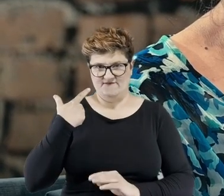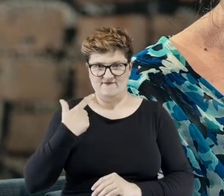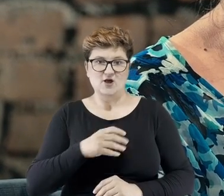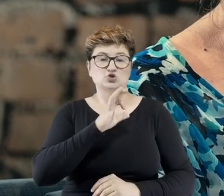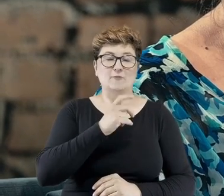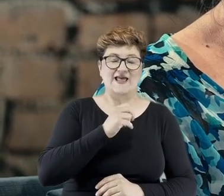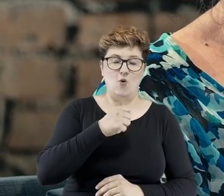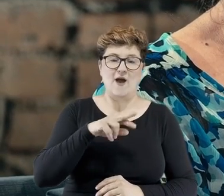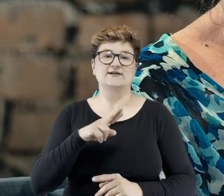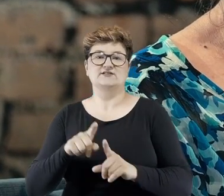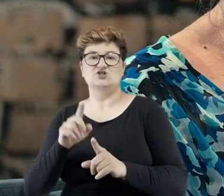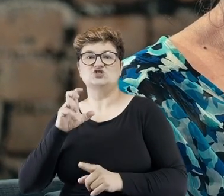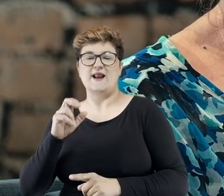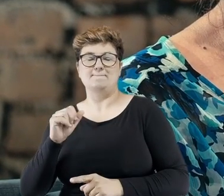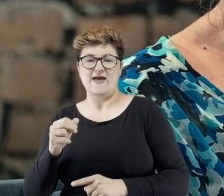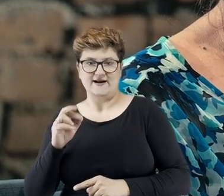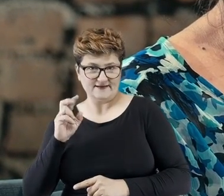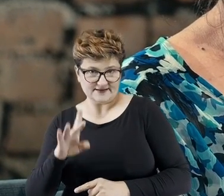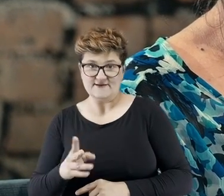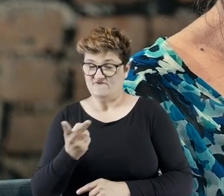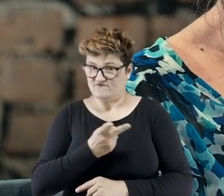Konstancji Czerenberg. Tydzień temu